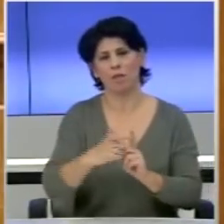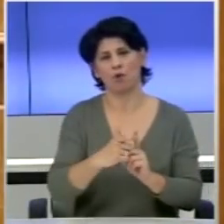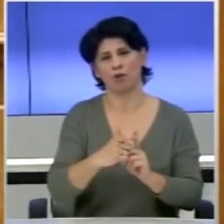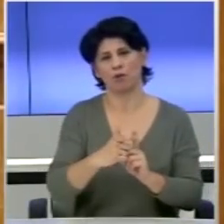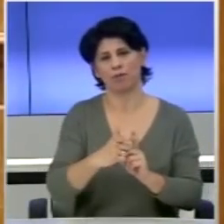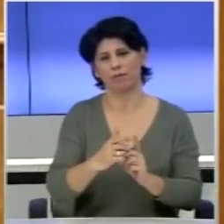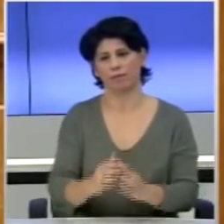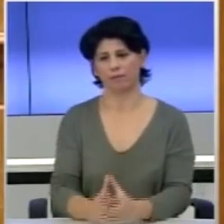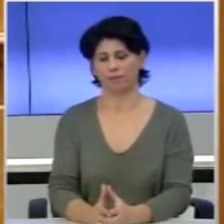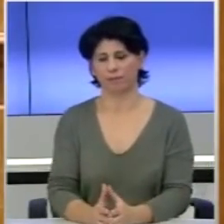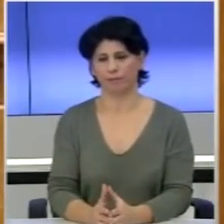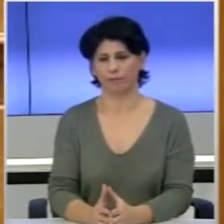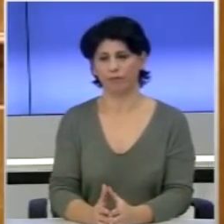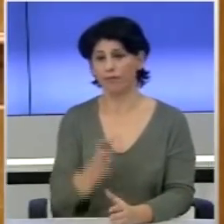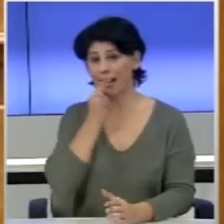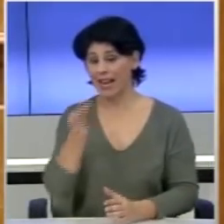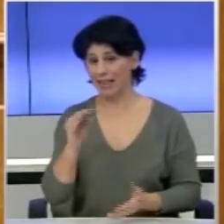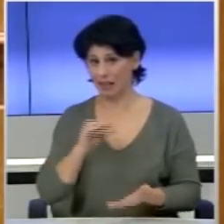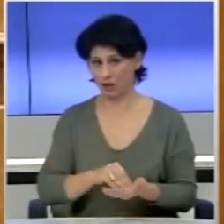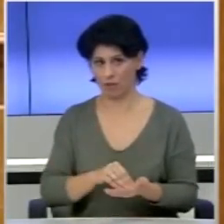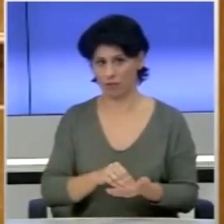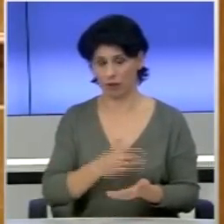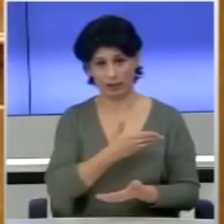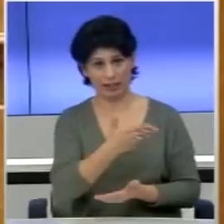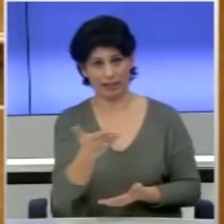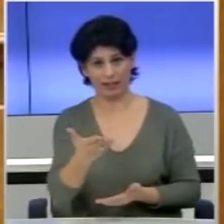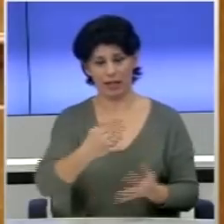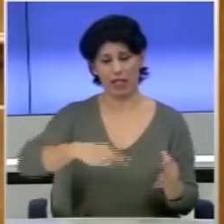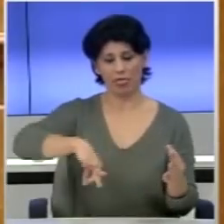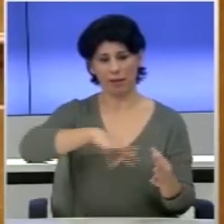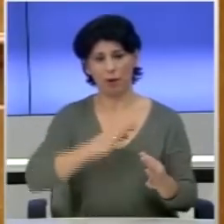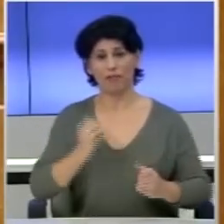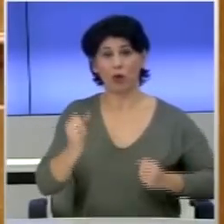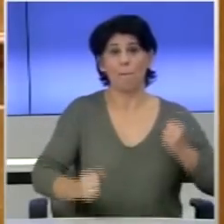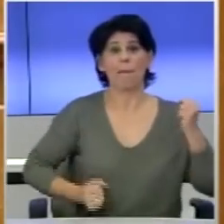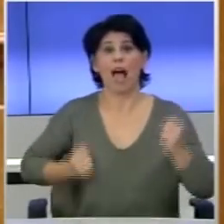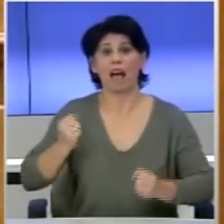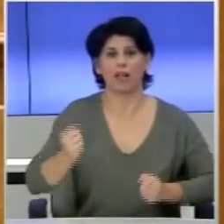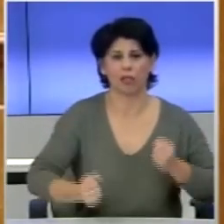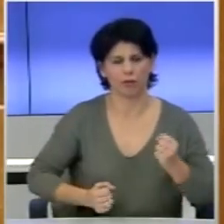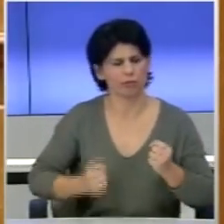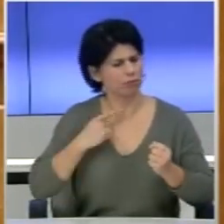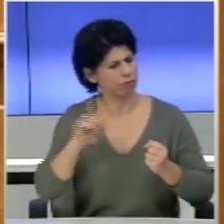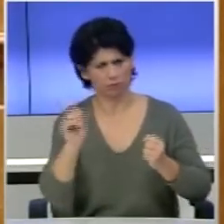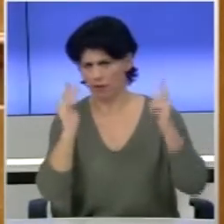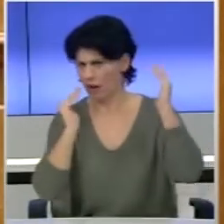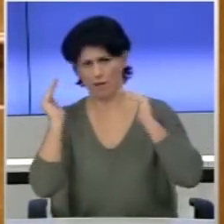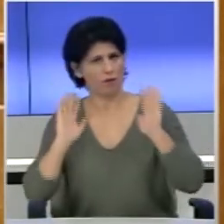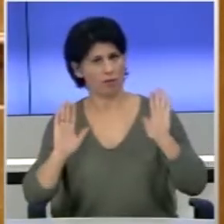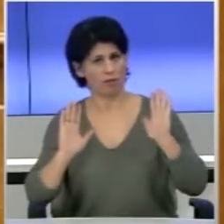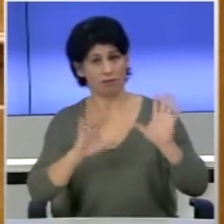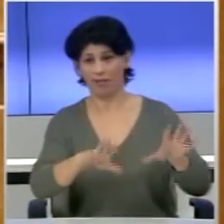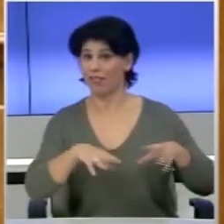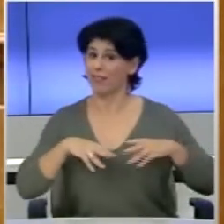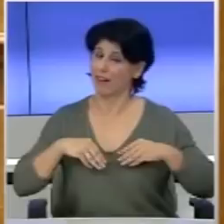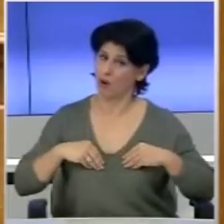απομόνωση. Λέτε επίσης ότι είστε σε διπλωματικό μαραθώνιο. Δεν αμφιβάλλουμε. Δεν